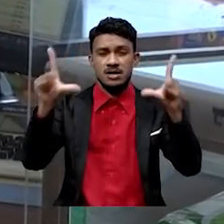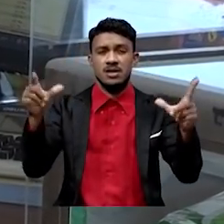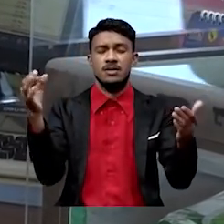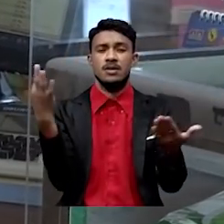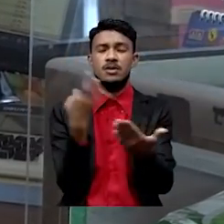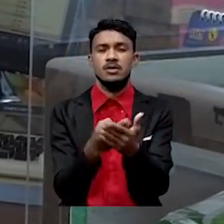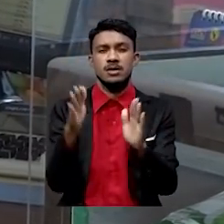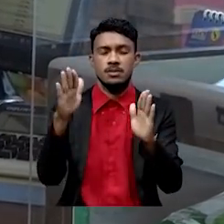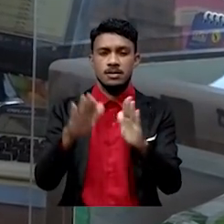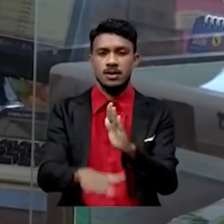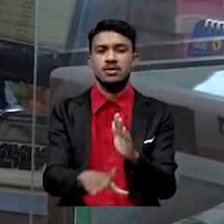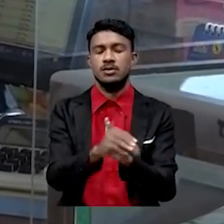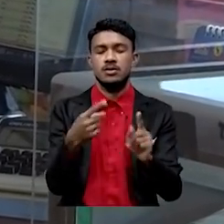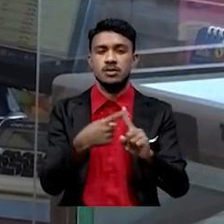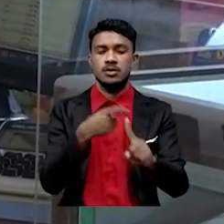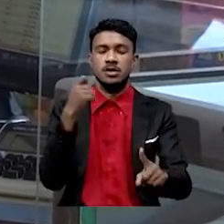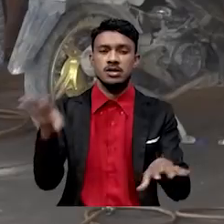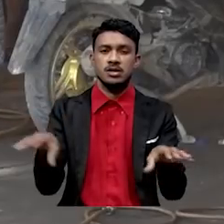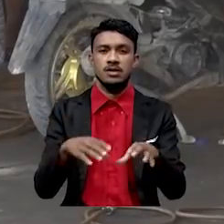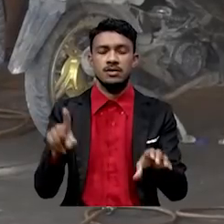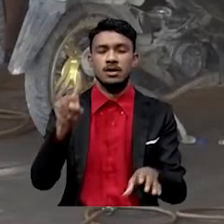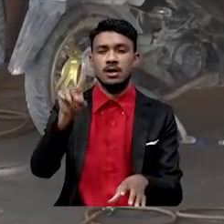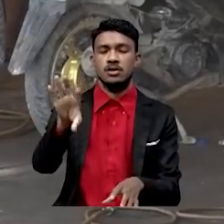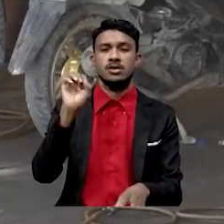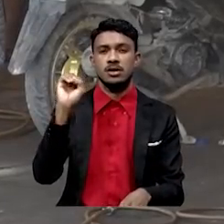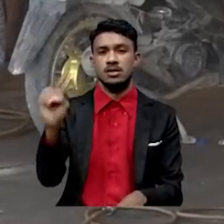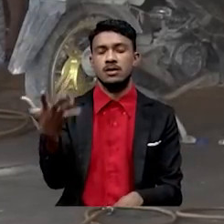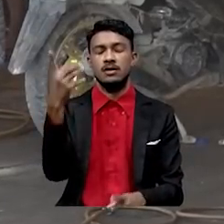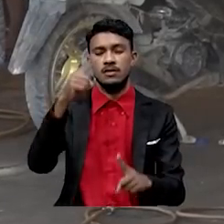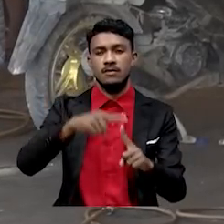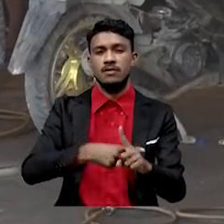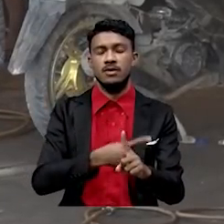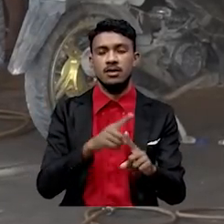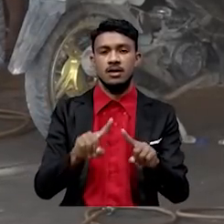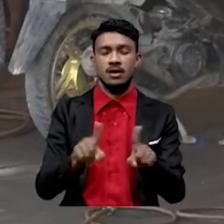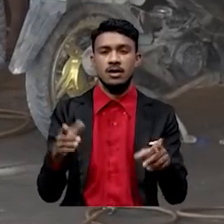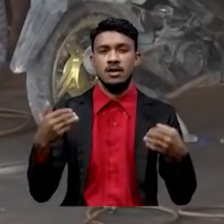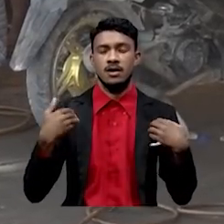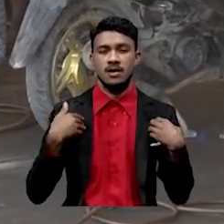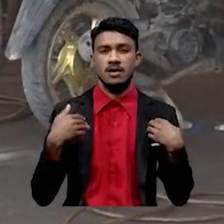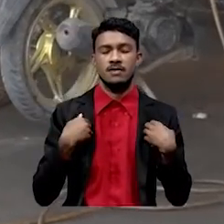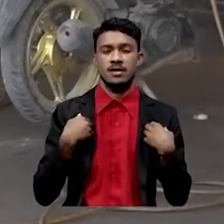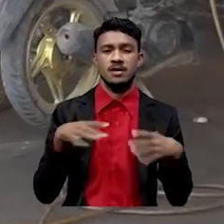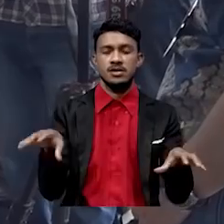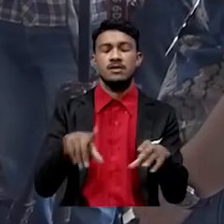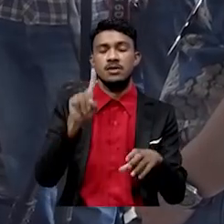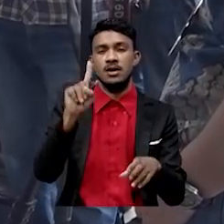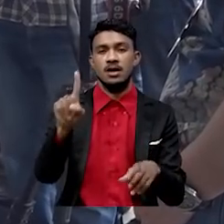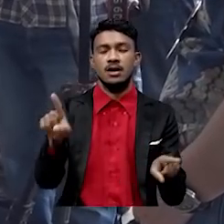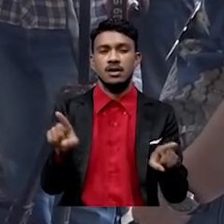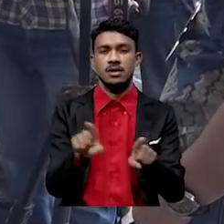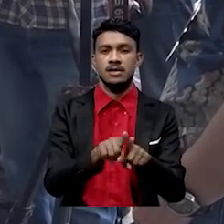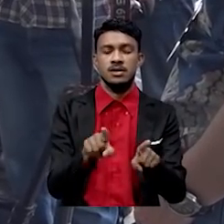usi dólar americano atus ida sanulo resing lima kada fulang, ia estimasang ida katak, se